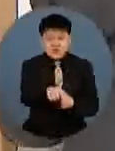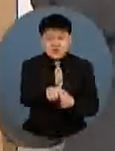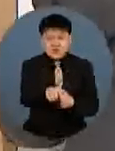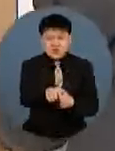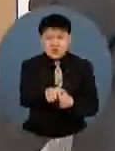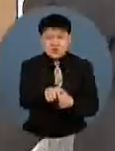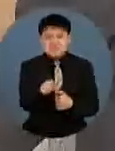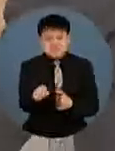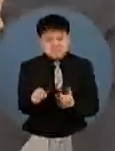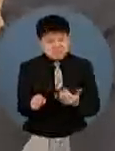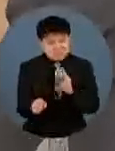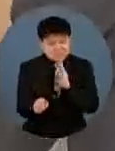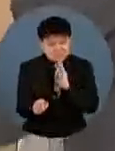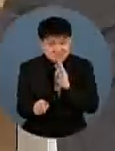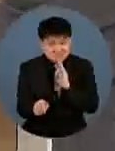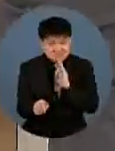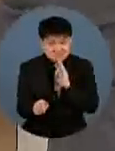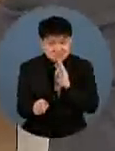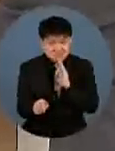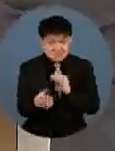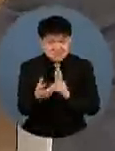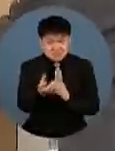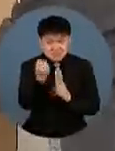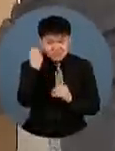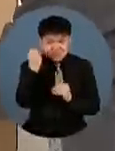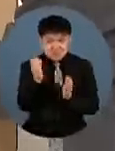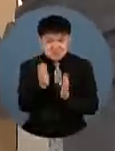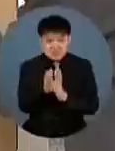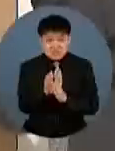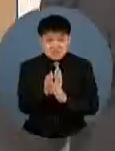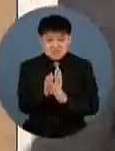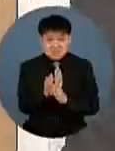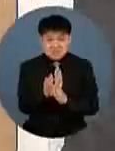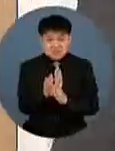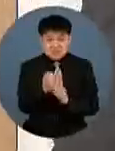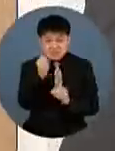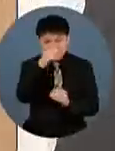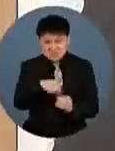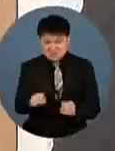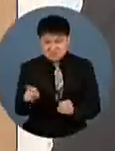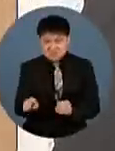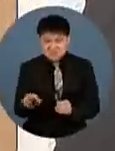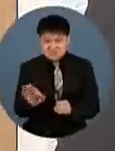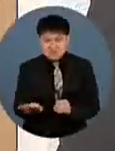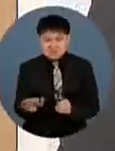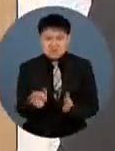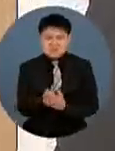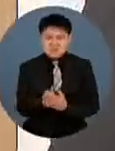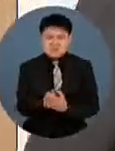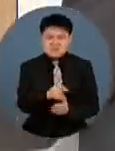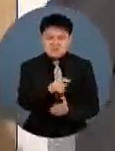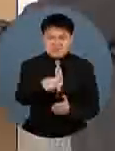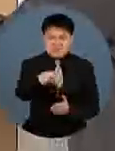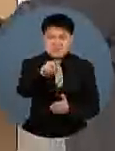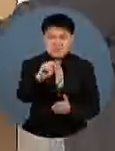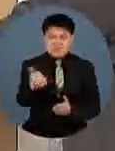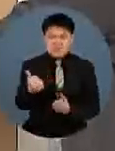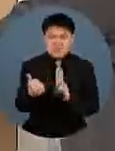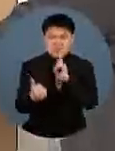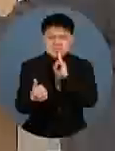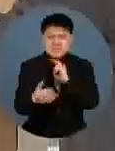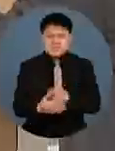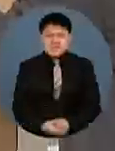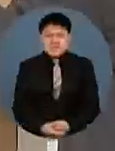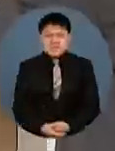찔러갑니다. 그러면 선행 따낸다 하더라도 딸 필요도 없습니다. 가만히 늘어두면 연결이 다 돼 있죠. 네. 그래서 이런